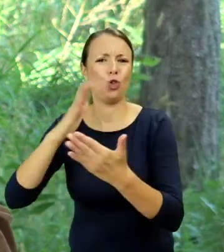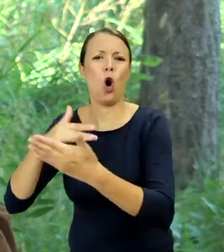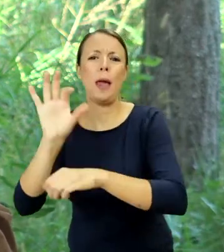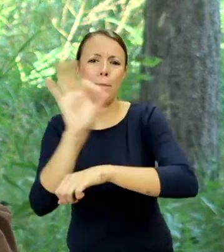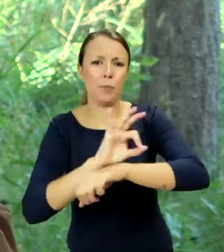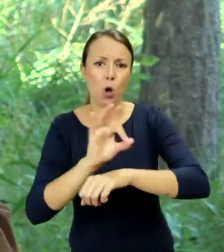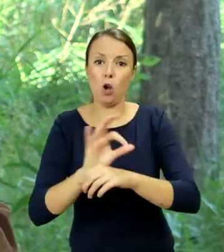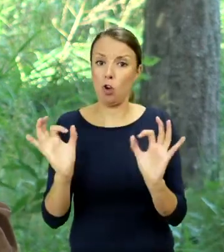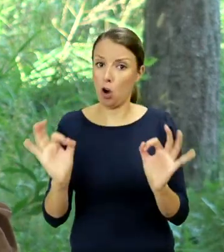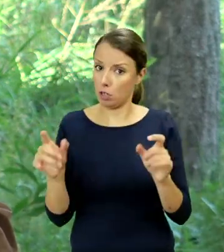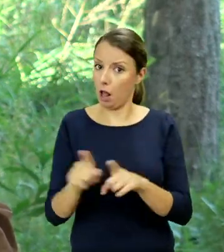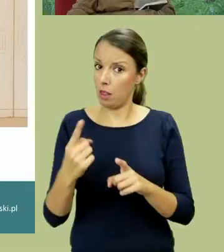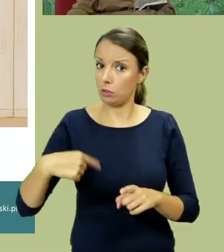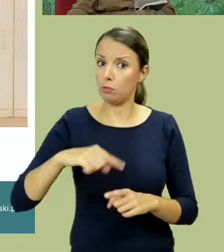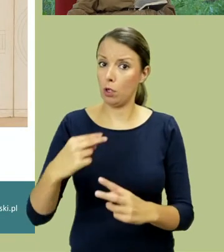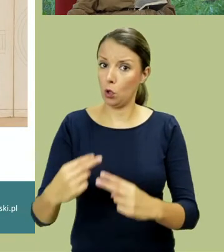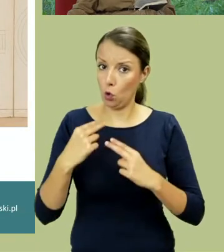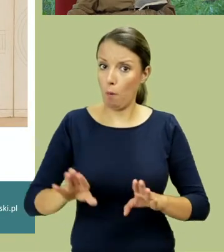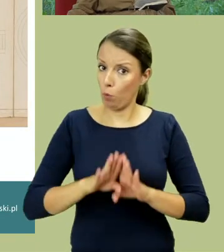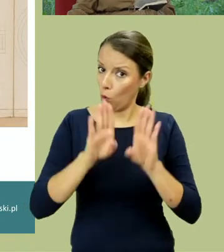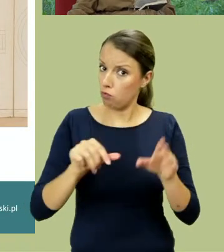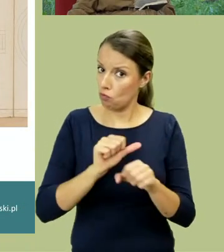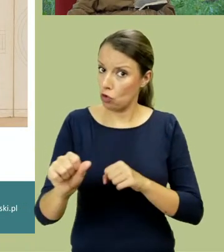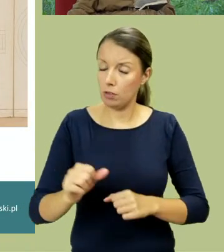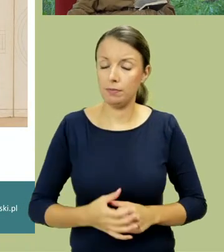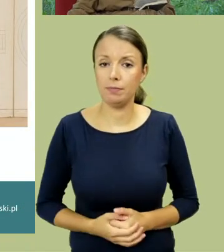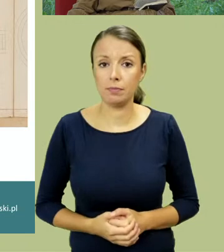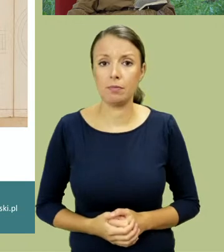mamy w naszym muzeum,